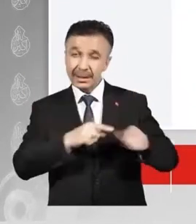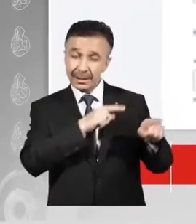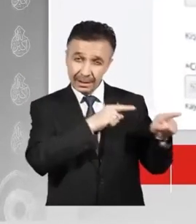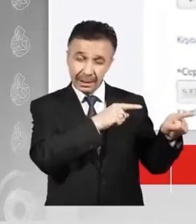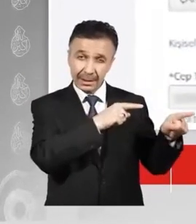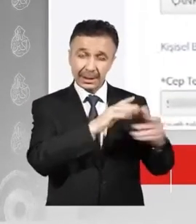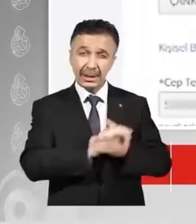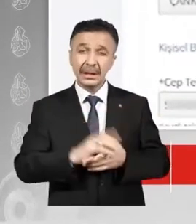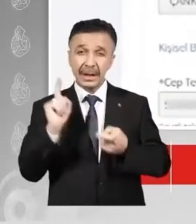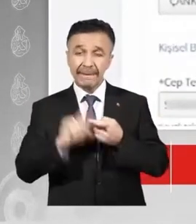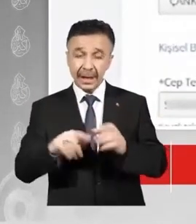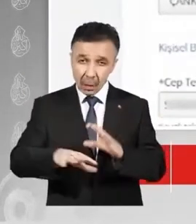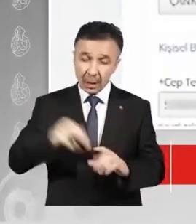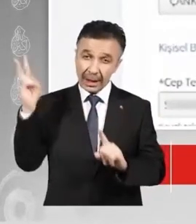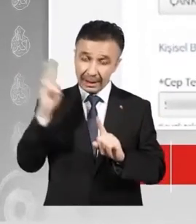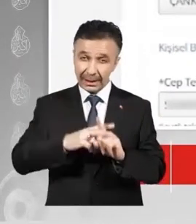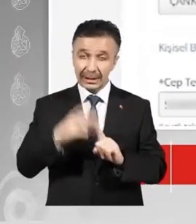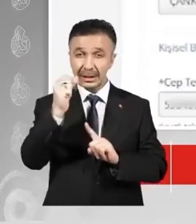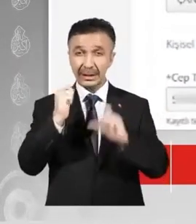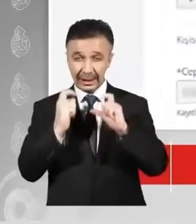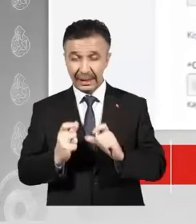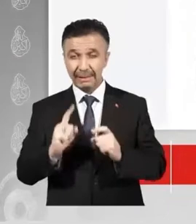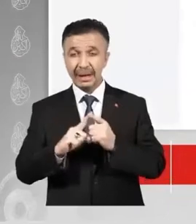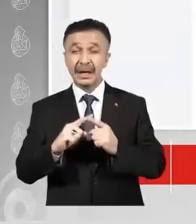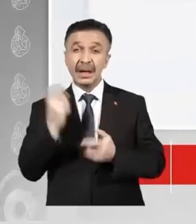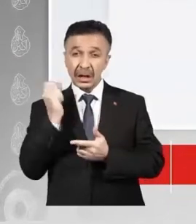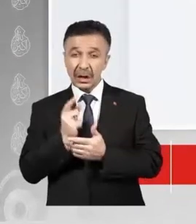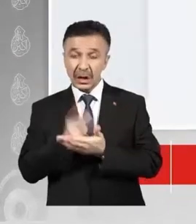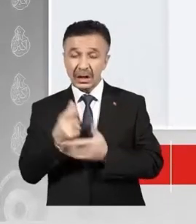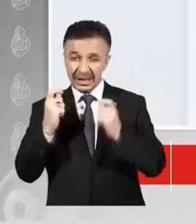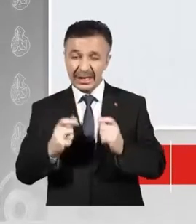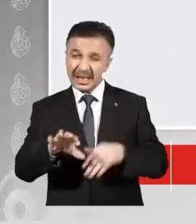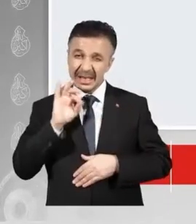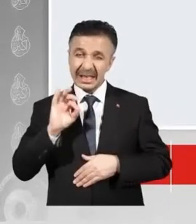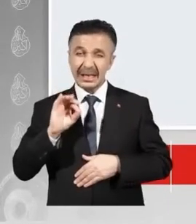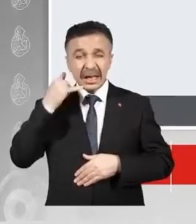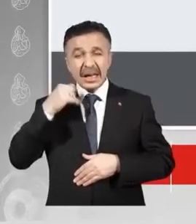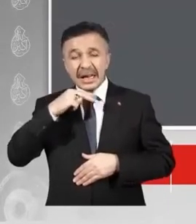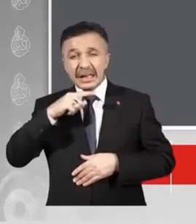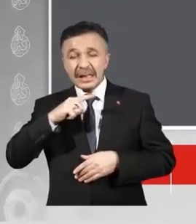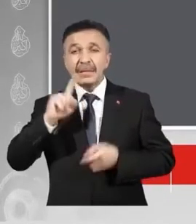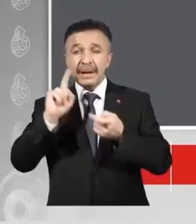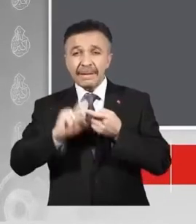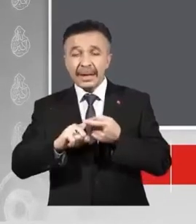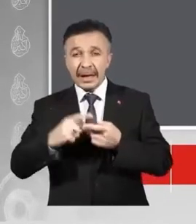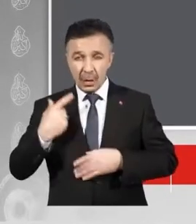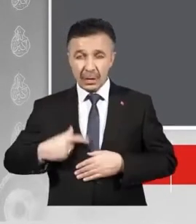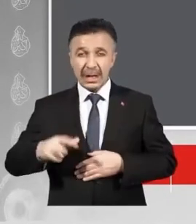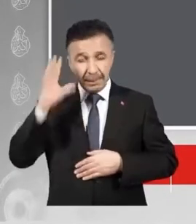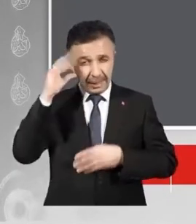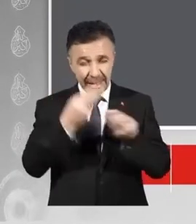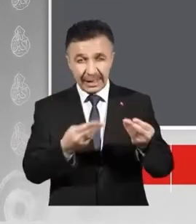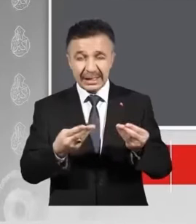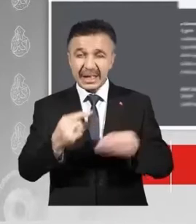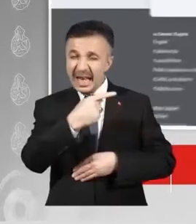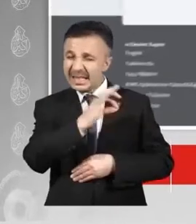takip edeceğiniz ve kuraya gireceğiniz ili ve ilçeyi seçerek iletişim ve kişisel bilgilerinizi